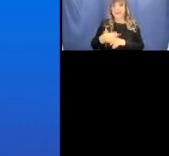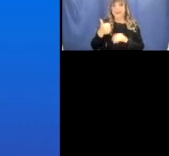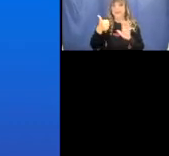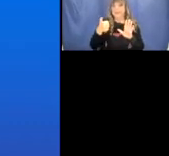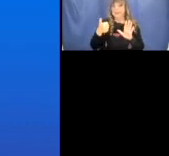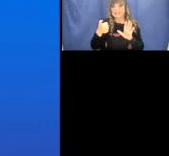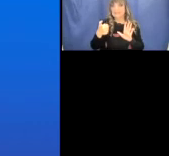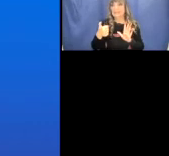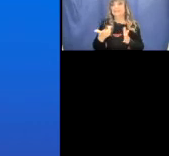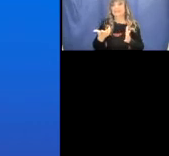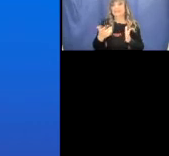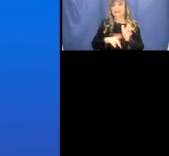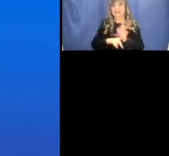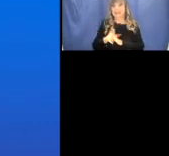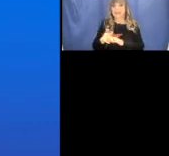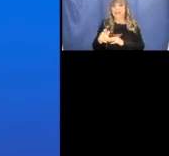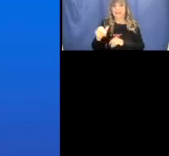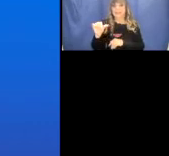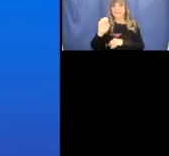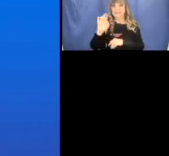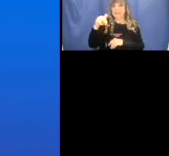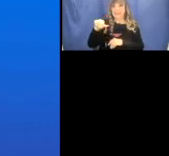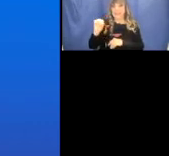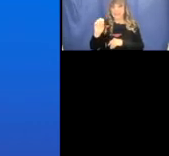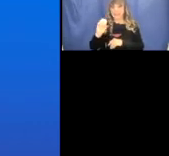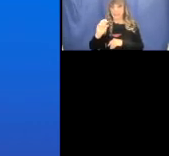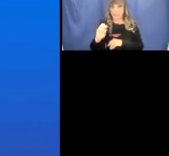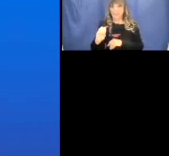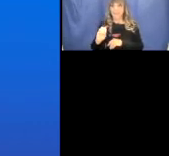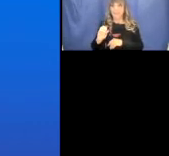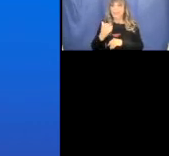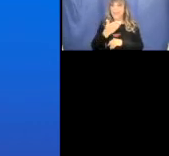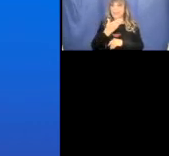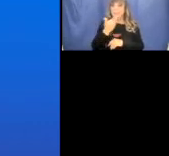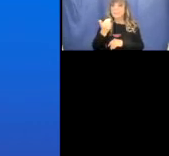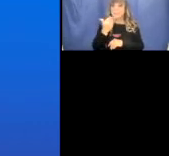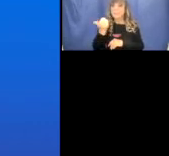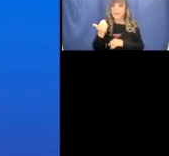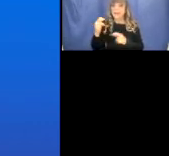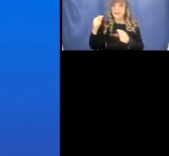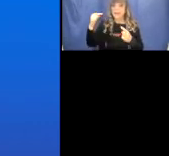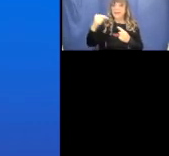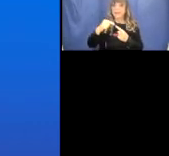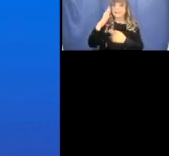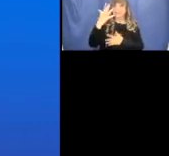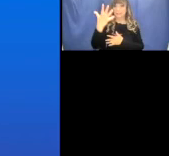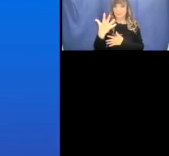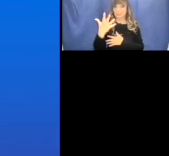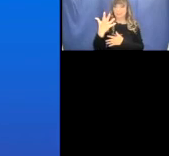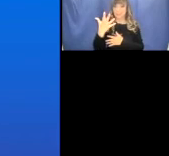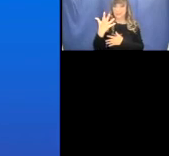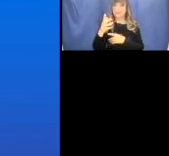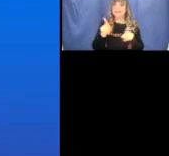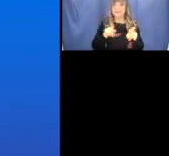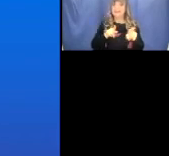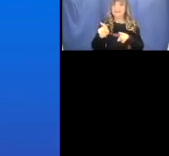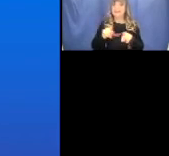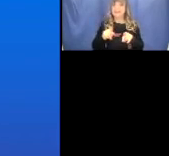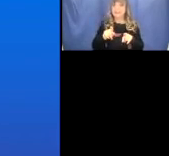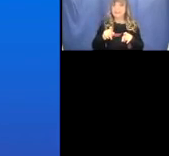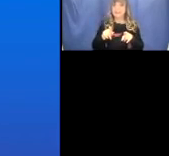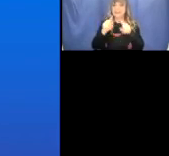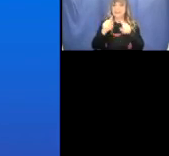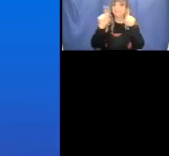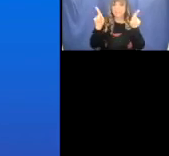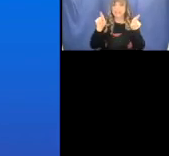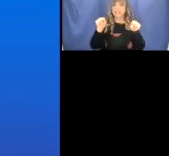scenario come vedete tra questi manca per l'appunto l'asse 5 cioè la simmetria pentagonale in